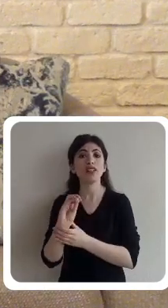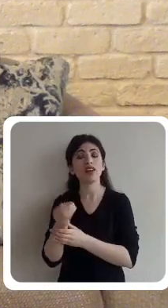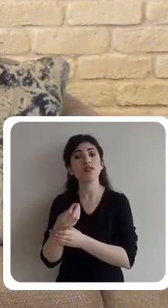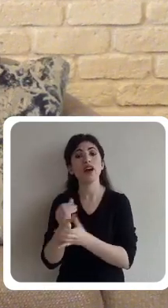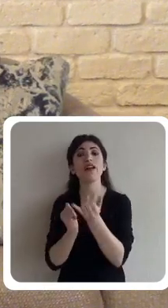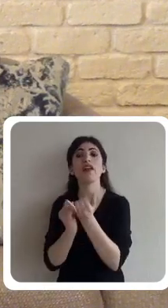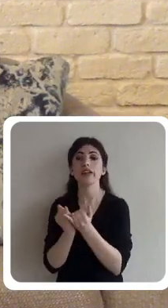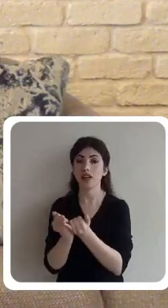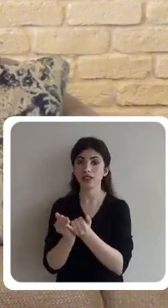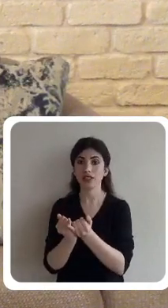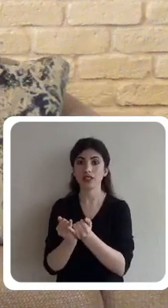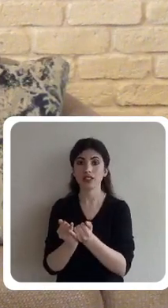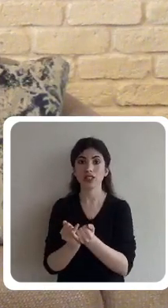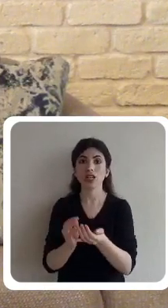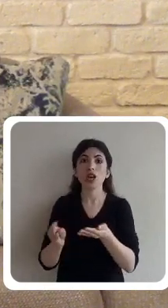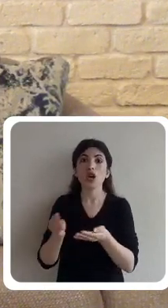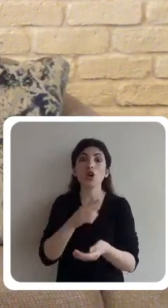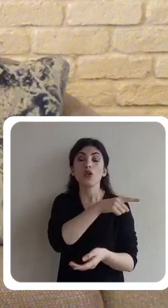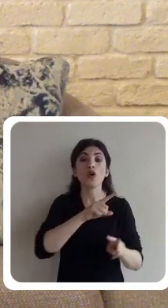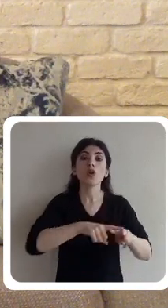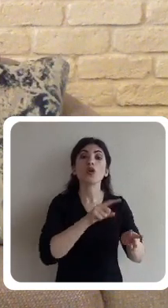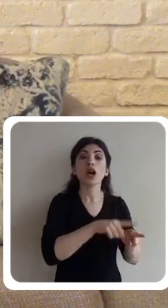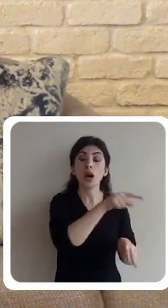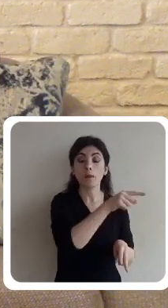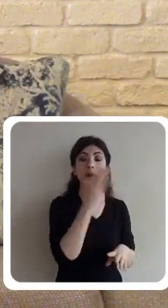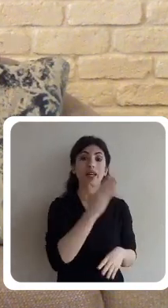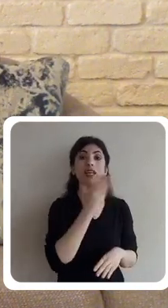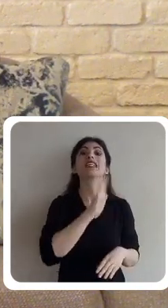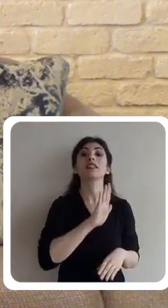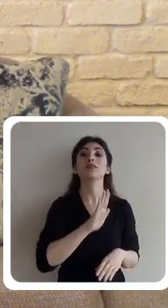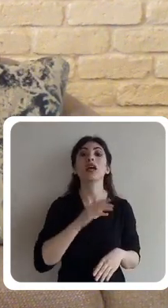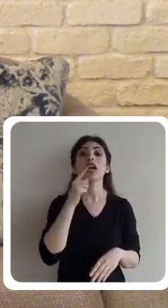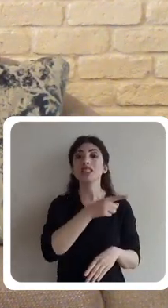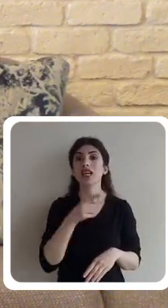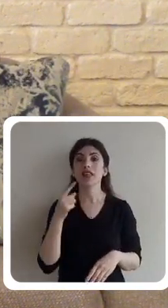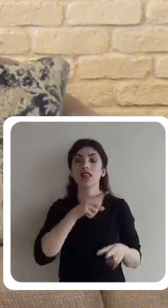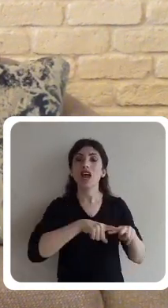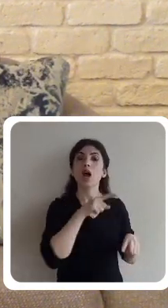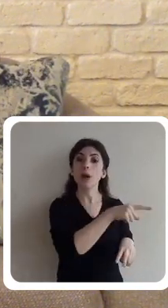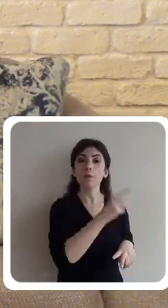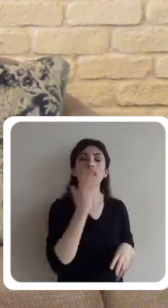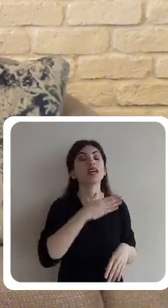Fare, fare, fare kardeş. Ne olur ambara dadanma. Sen ambara dadanmazsan